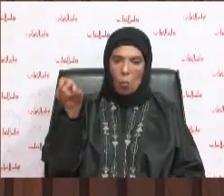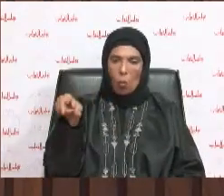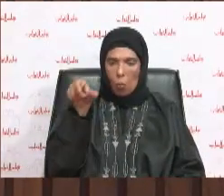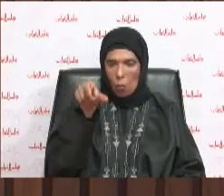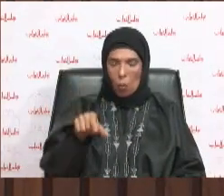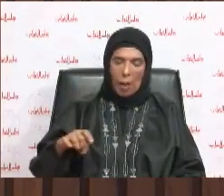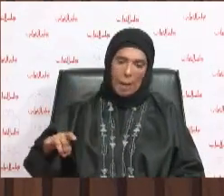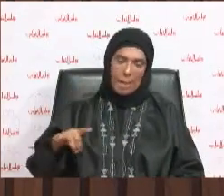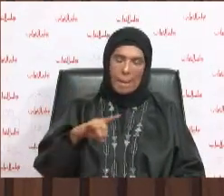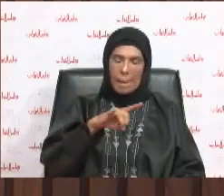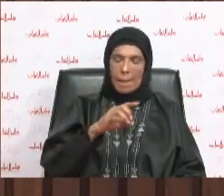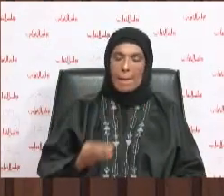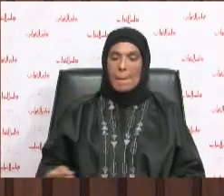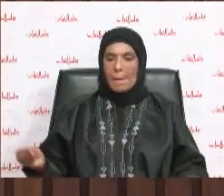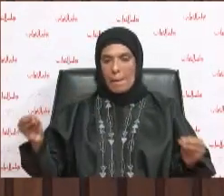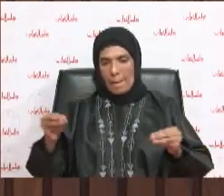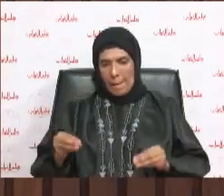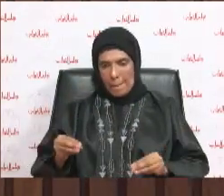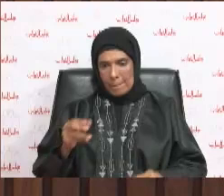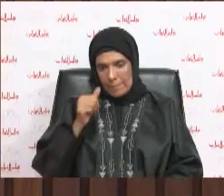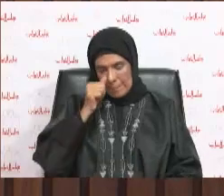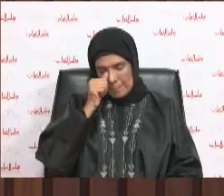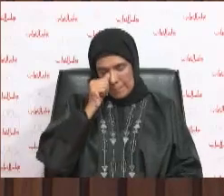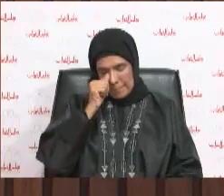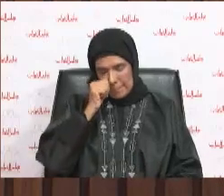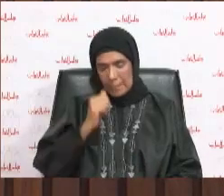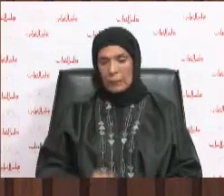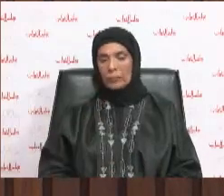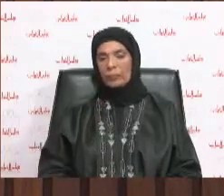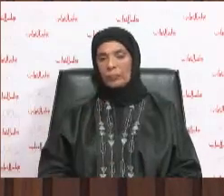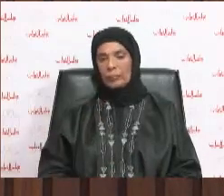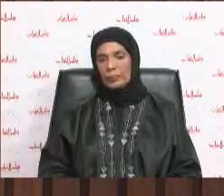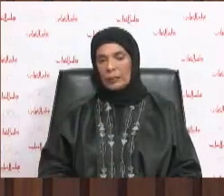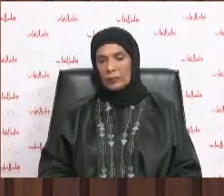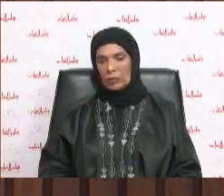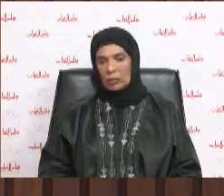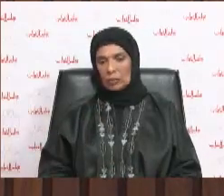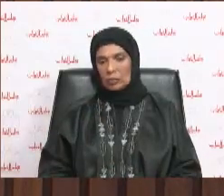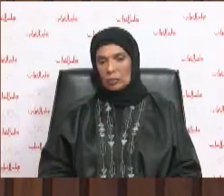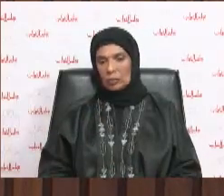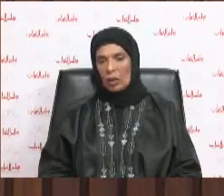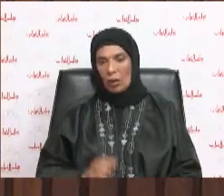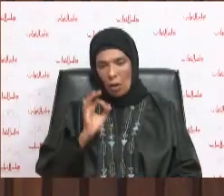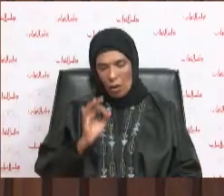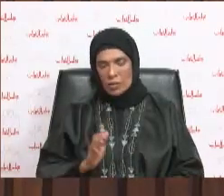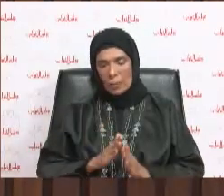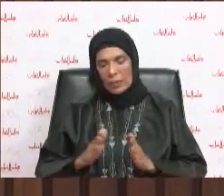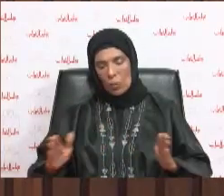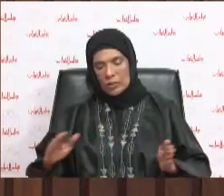خاصة في ظل السعة الاستيعابية للمطار الحالي، لكن هذه ما راح يصير الا اذا توسعنا في